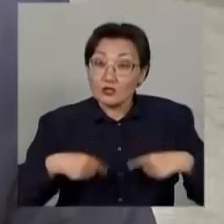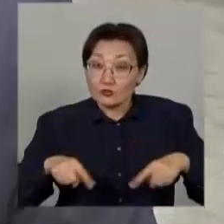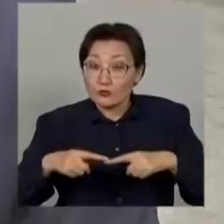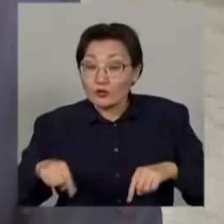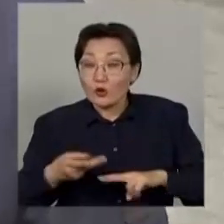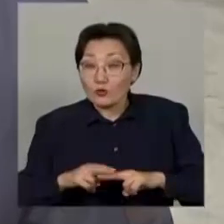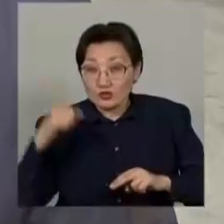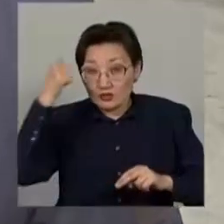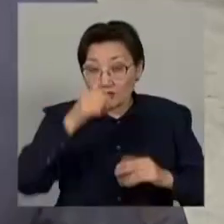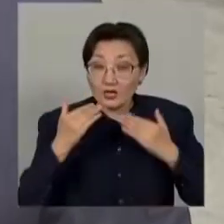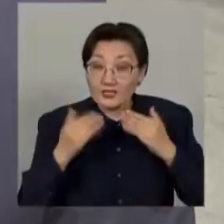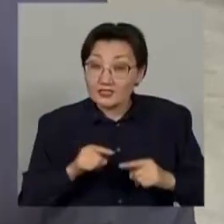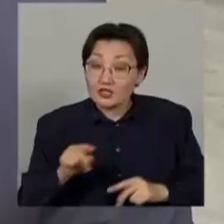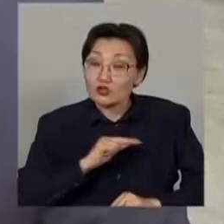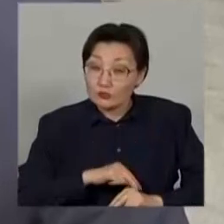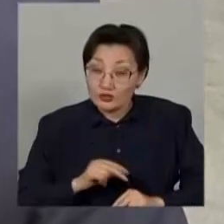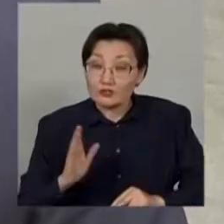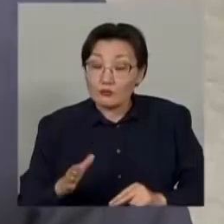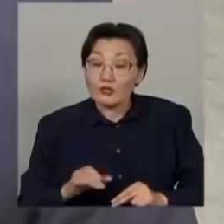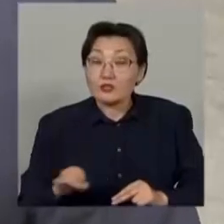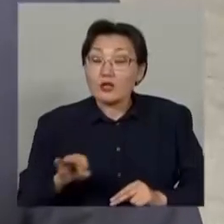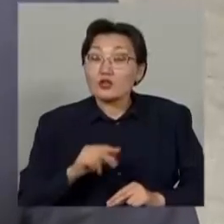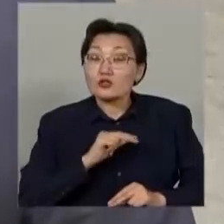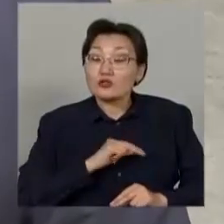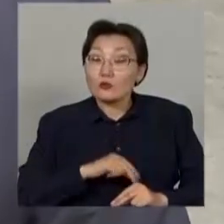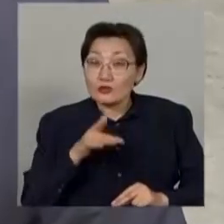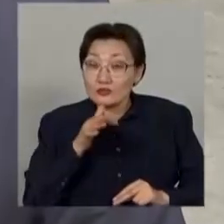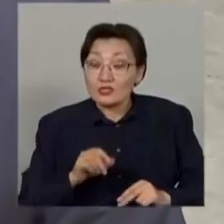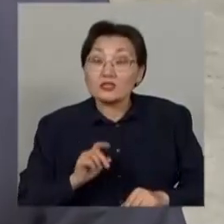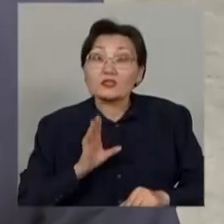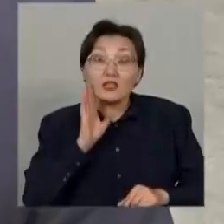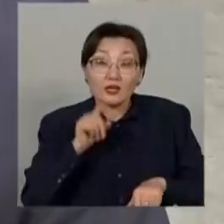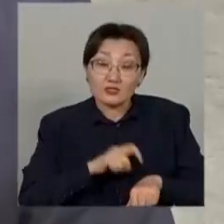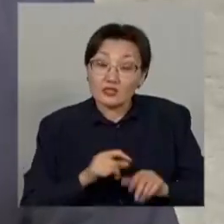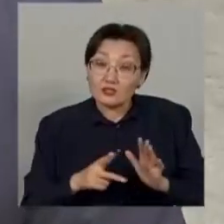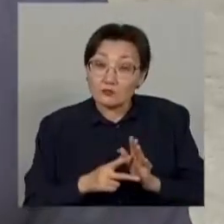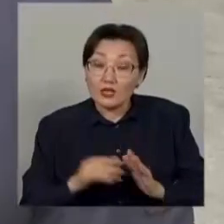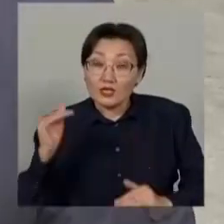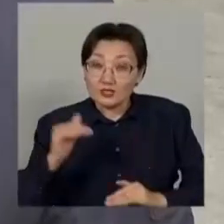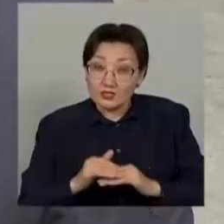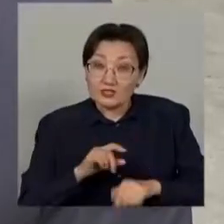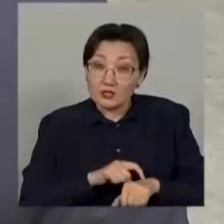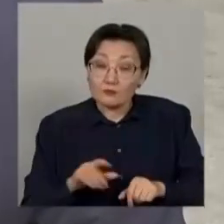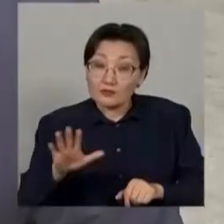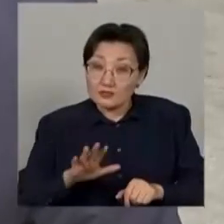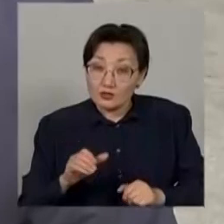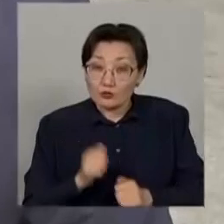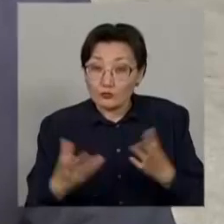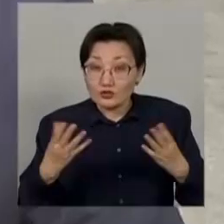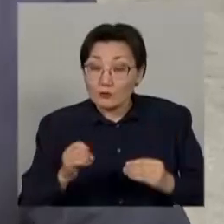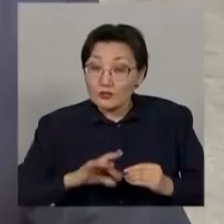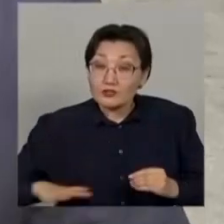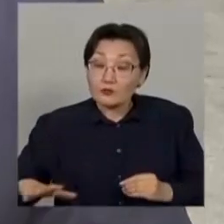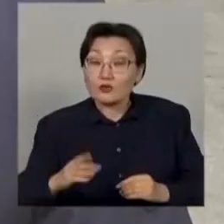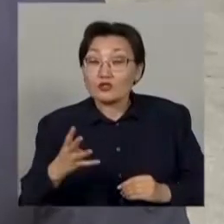дейін жұмыс істейтін болады. Және де жұмыс уақыты таң сағат 8-ден кешкі сағат 5-ке дейін күнделікті. Аудан бойынша